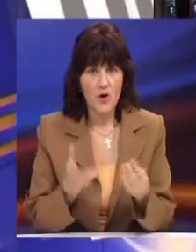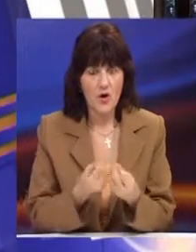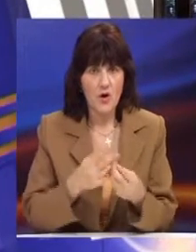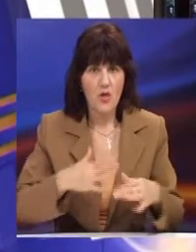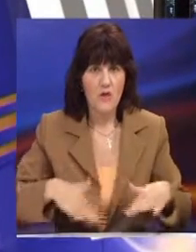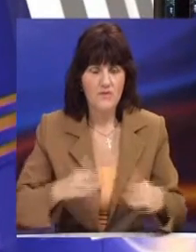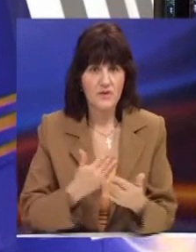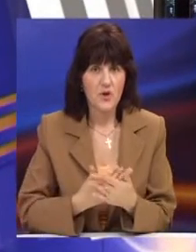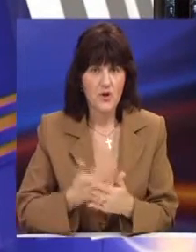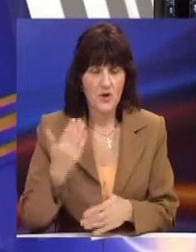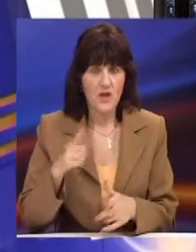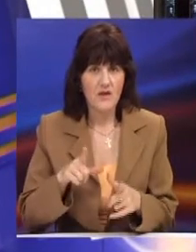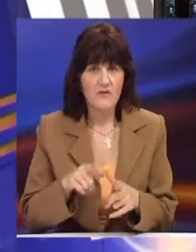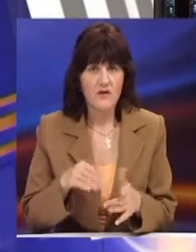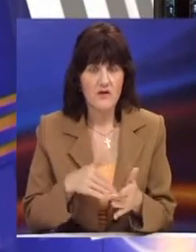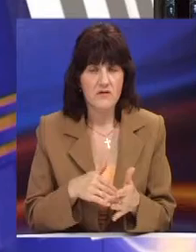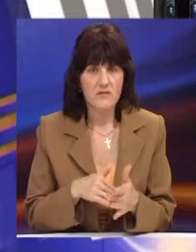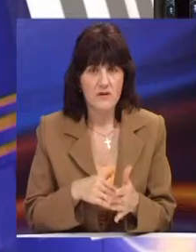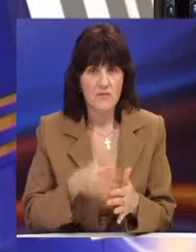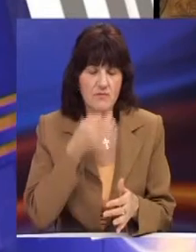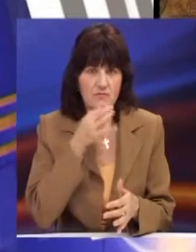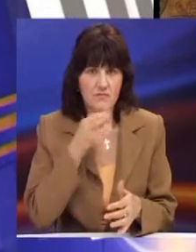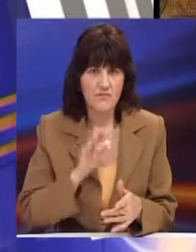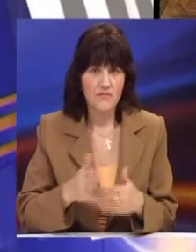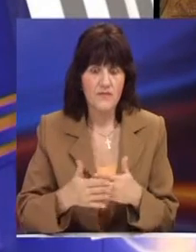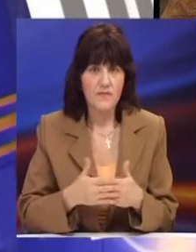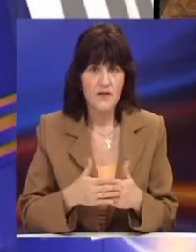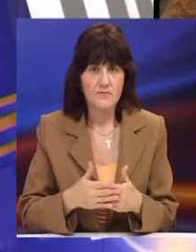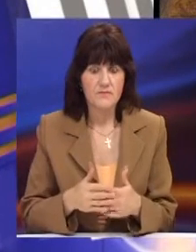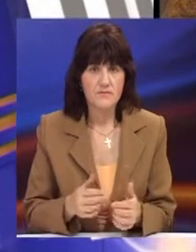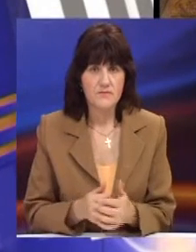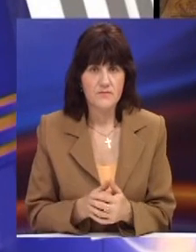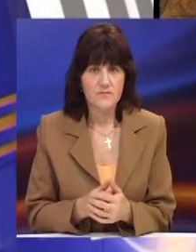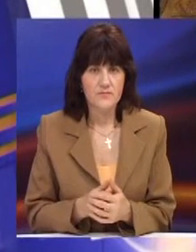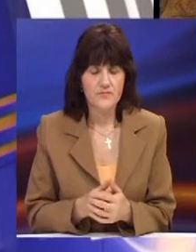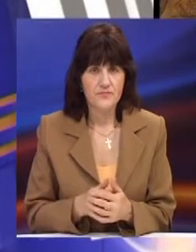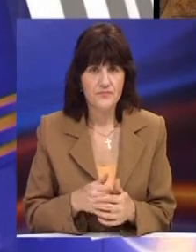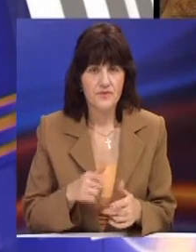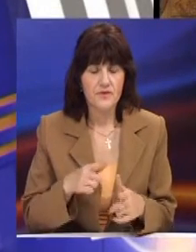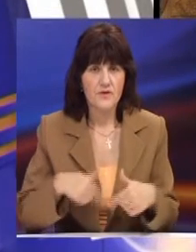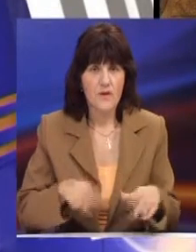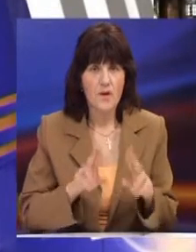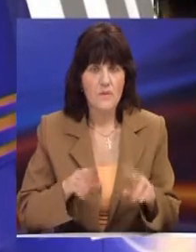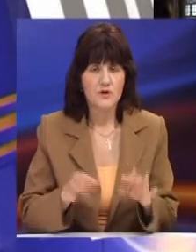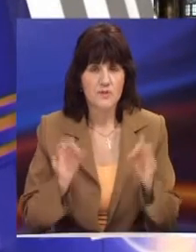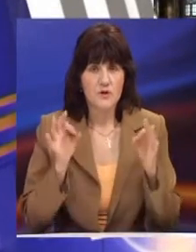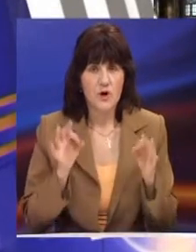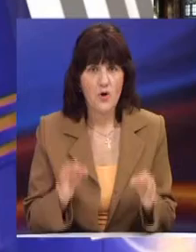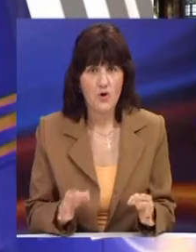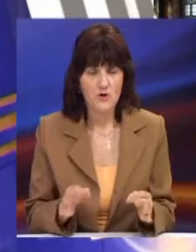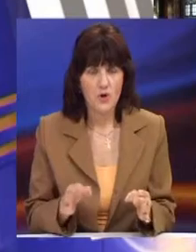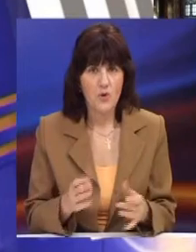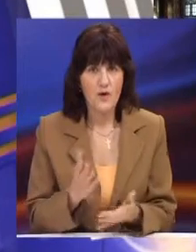kompletne gradske strukture koja funkcioniše u upravljanju gradom biti usmerene ka ostvarivanju tih ciljeva. Jer samim učestvovanjem u vlasti možemo da